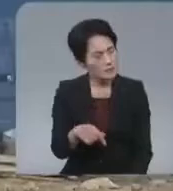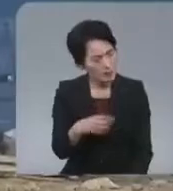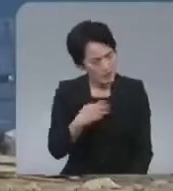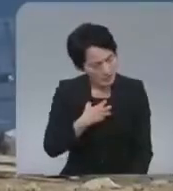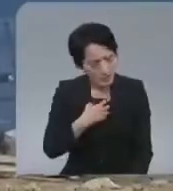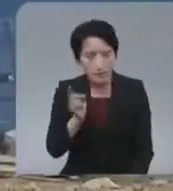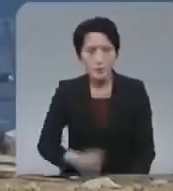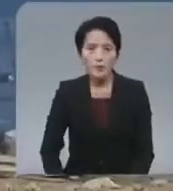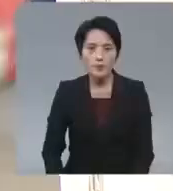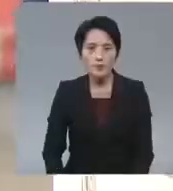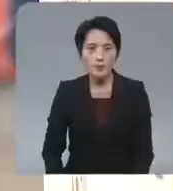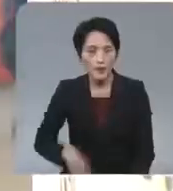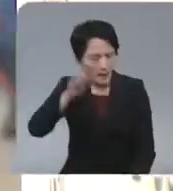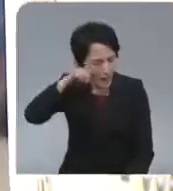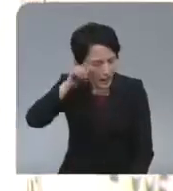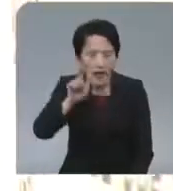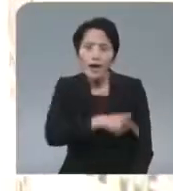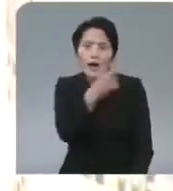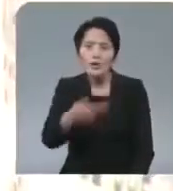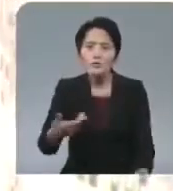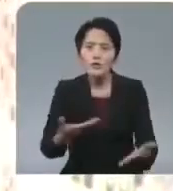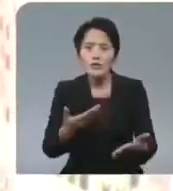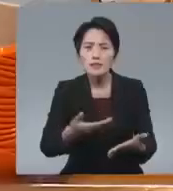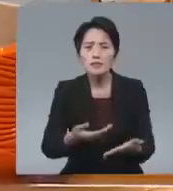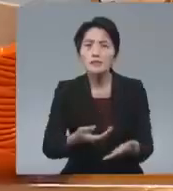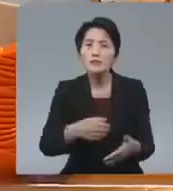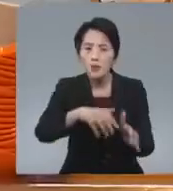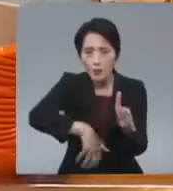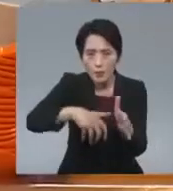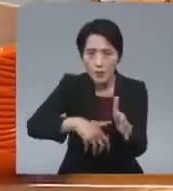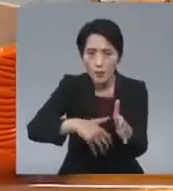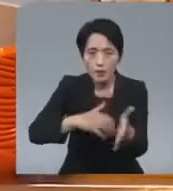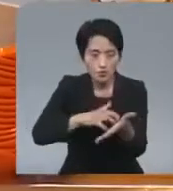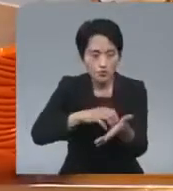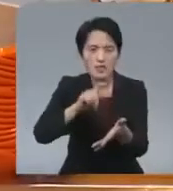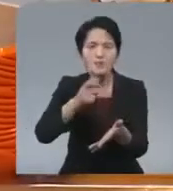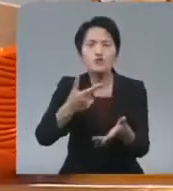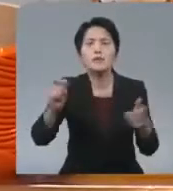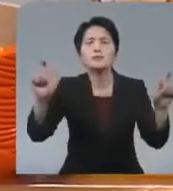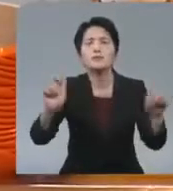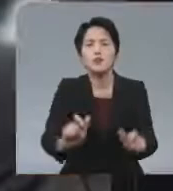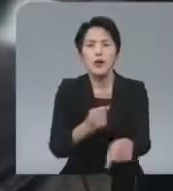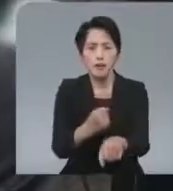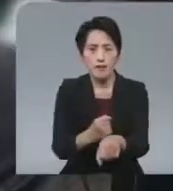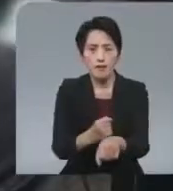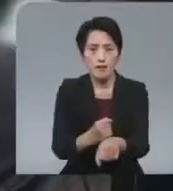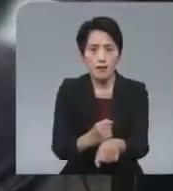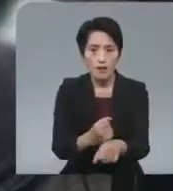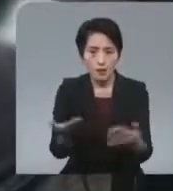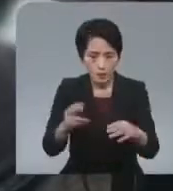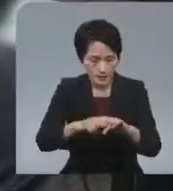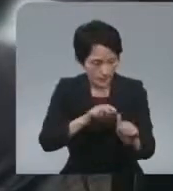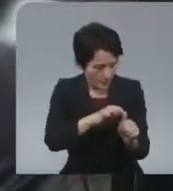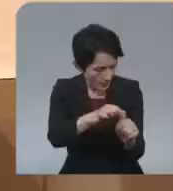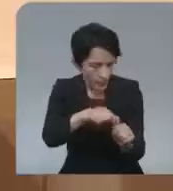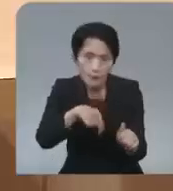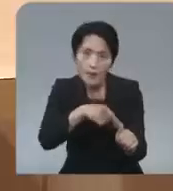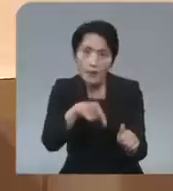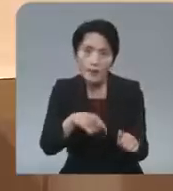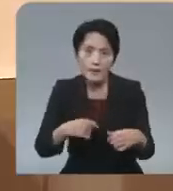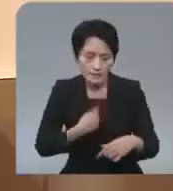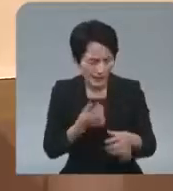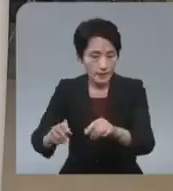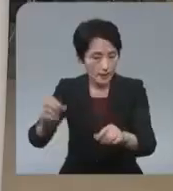in allen altersgruppen verbesserte sich die beschäftigungsquote bei den menschen in ihren 20ern stieg die quote um